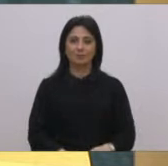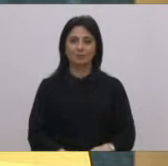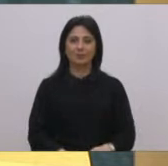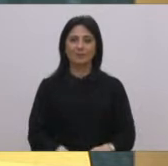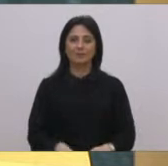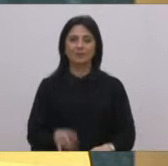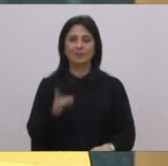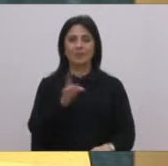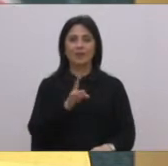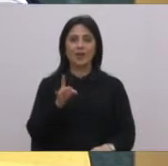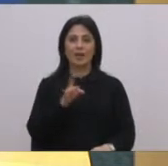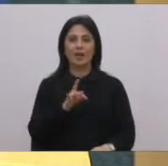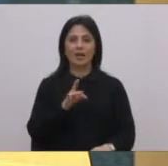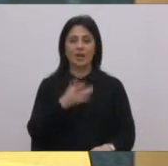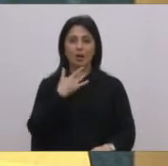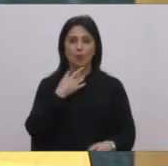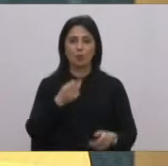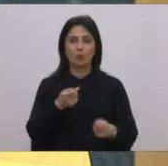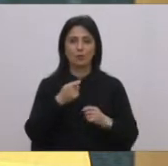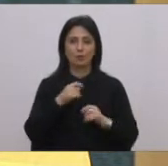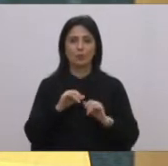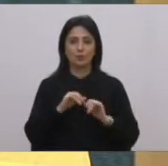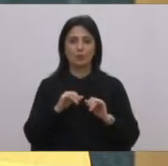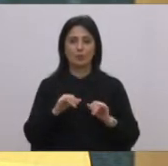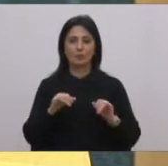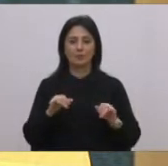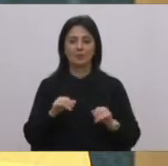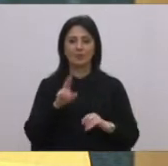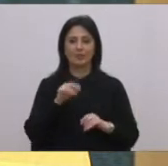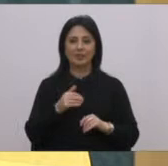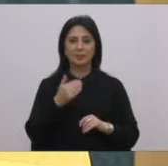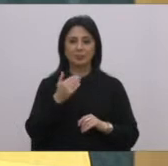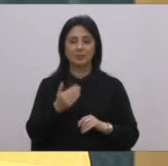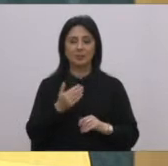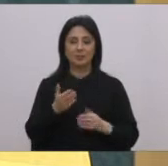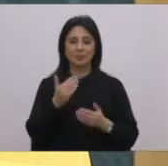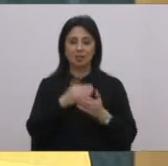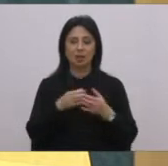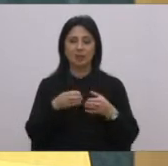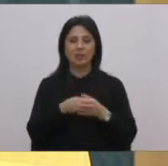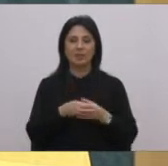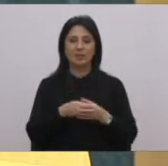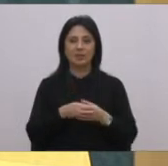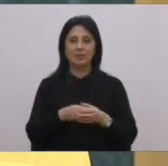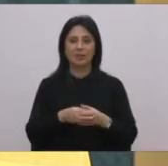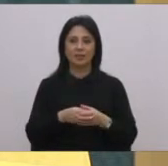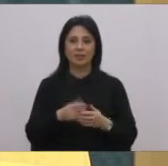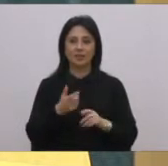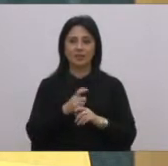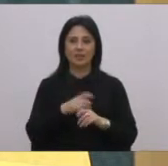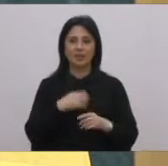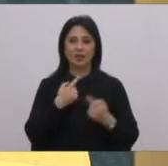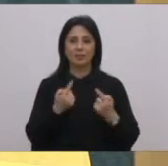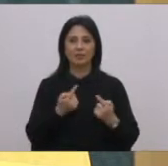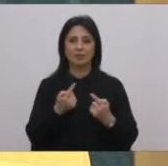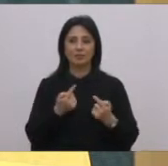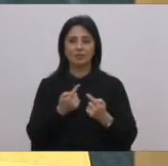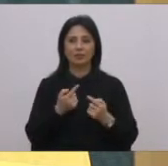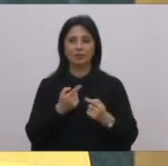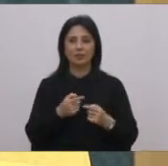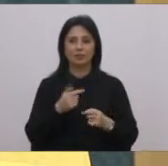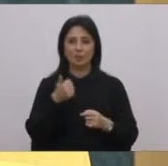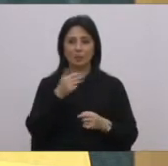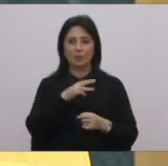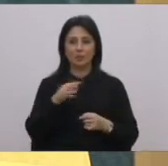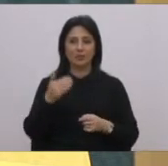რეგიონული და მუნიციპალური განვითარება და მისი შემადგენელი ძალიან მნიშვნელოვანი კვლავ და კვლავ